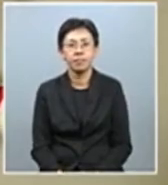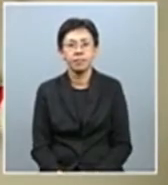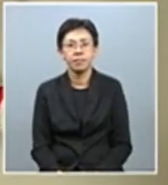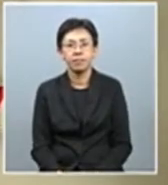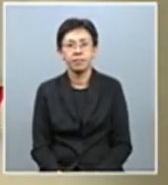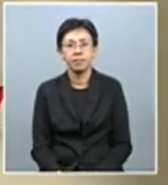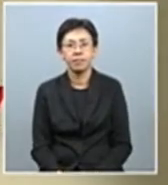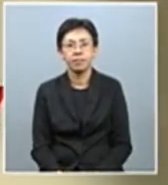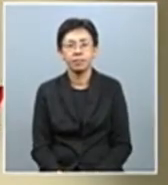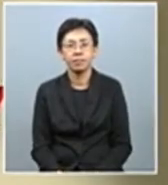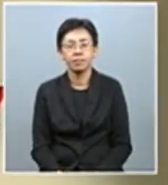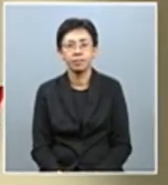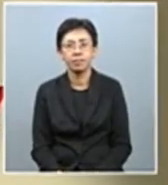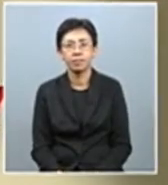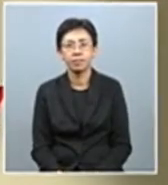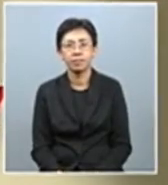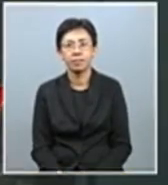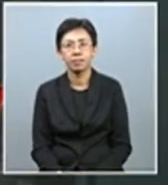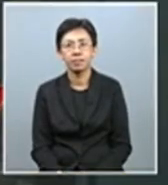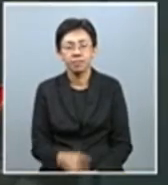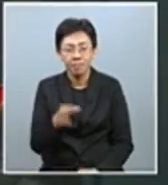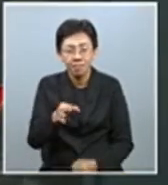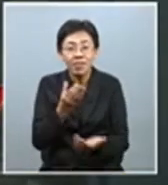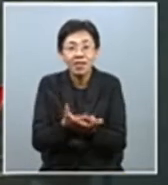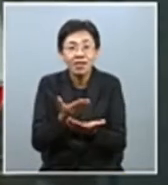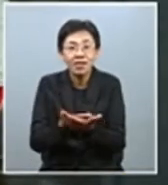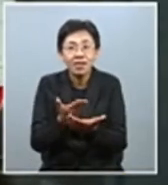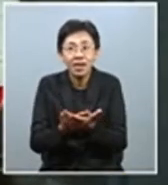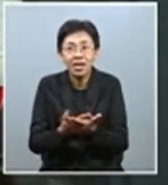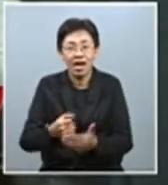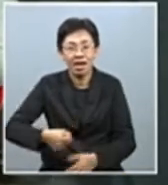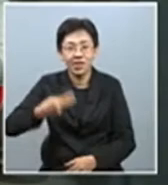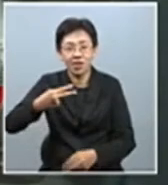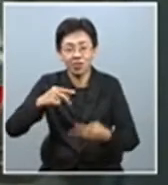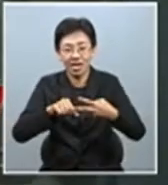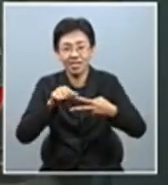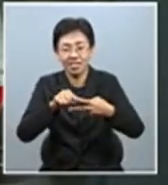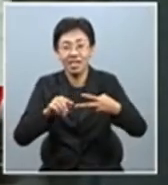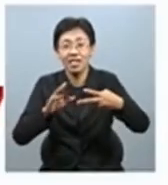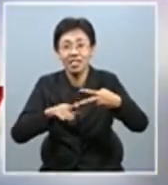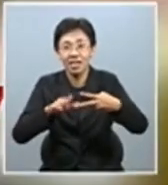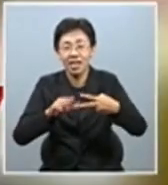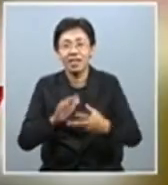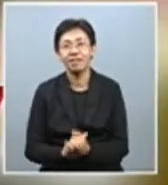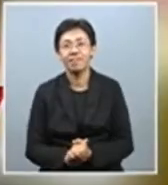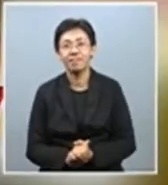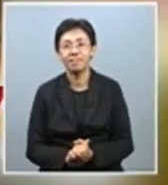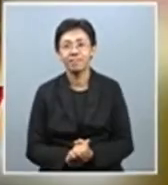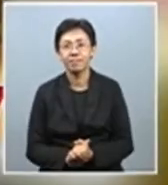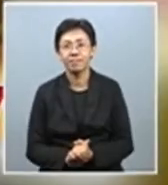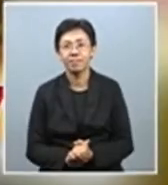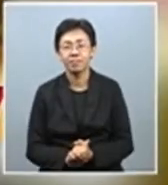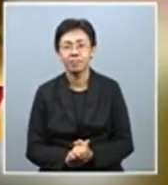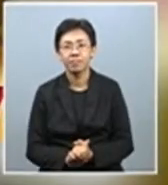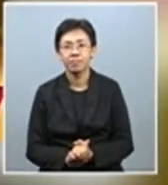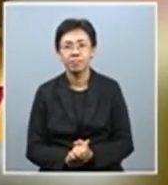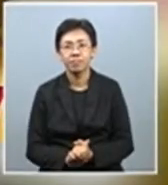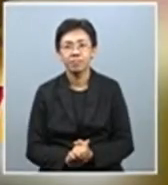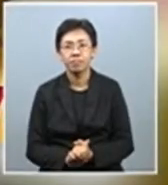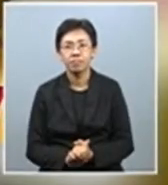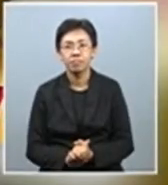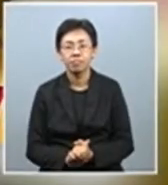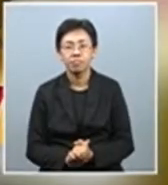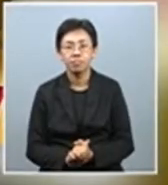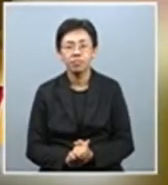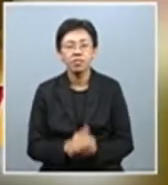เราเข้ามาสู่พิพิธภัณฑ์เงินตรานะคะมีอยู่ด้วยกัน2ชั้นอันนี้ชั้นแรกเนี่ยจะเริ่มจากการตามหาความหมาย